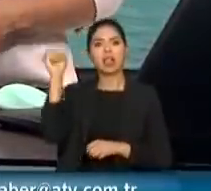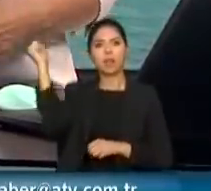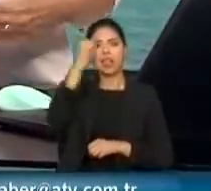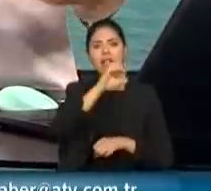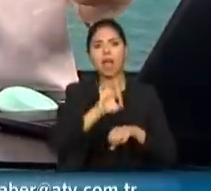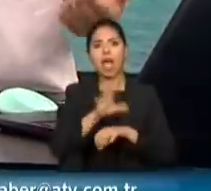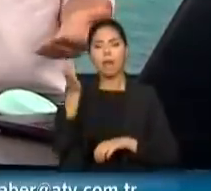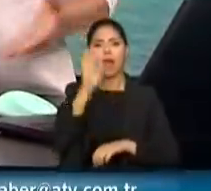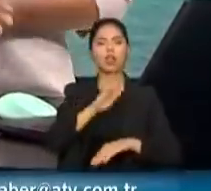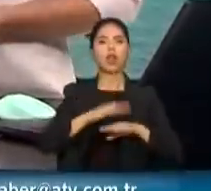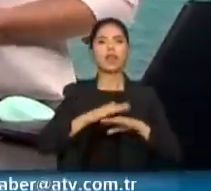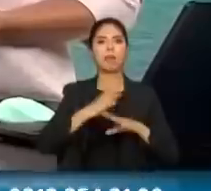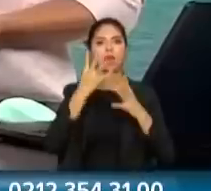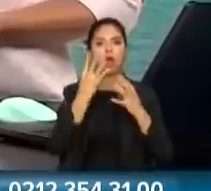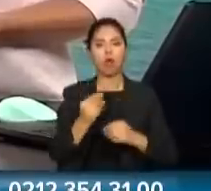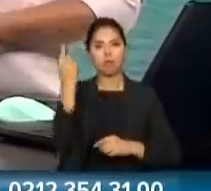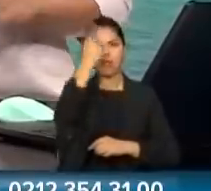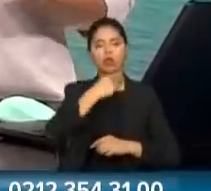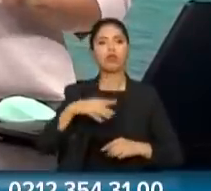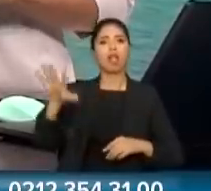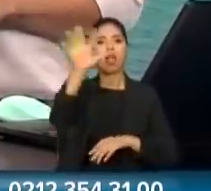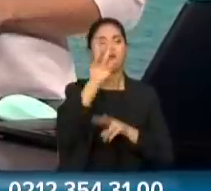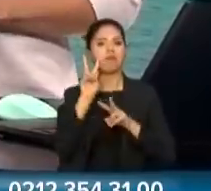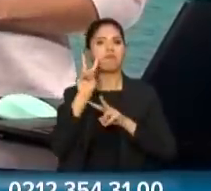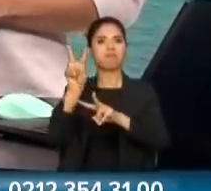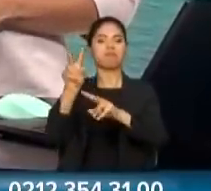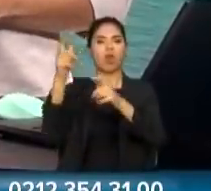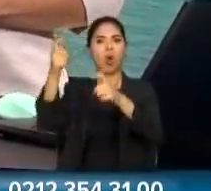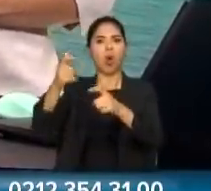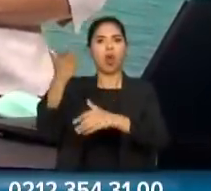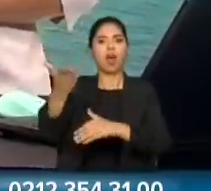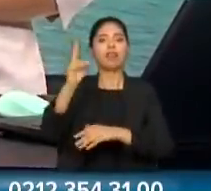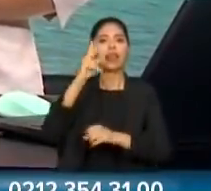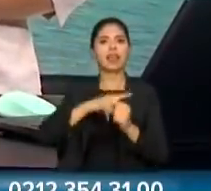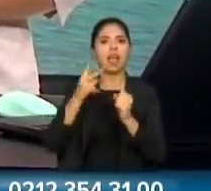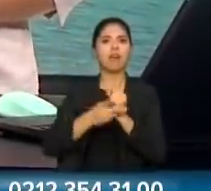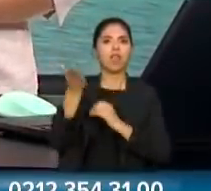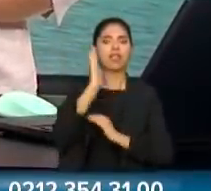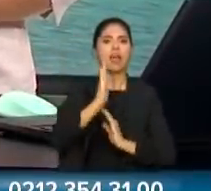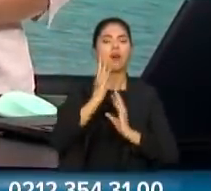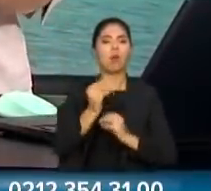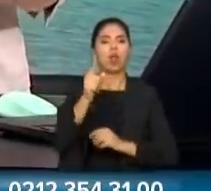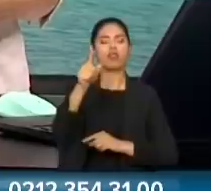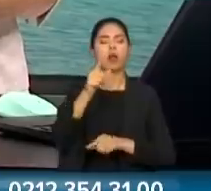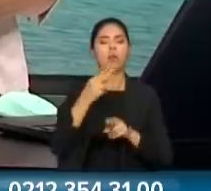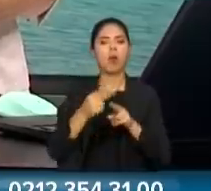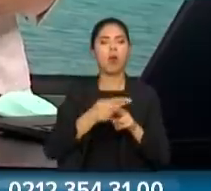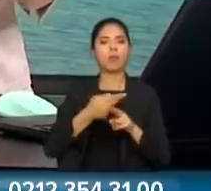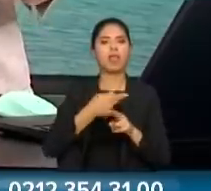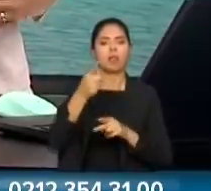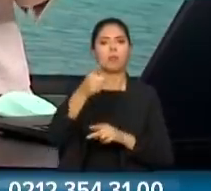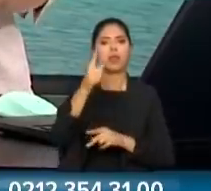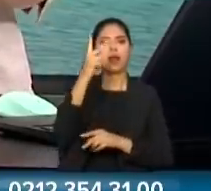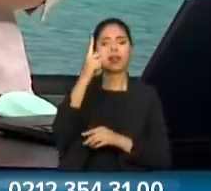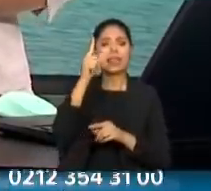saldırmasından hemen sonra yapılıyor olması nedeniyle gözler o bölgede iki hafta sürmesi planlanan ortak tatbikatın ilk